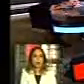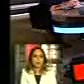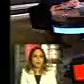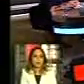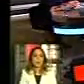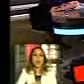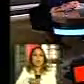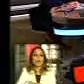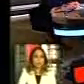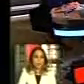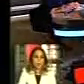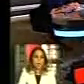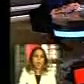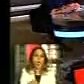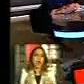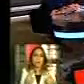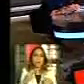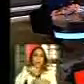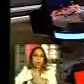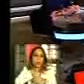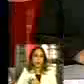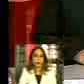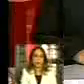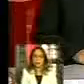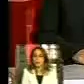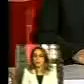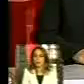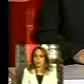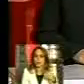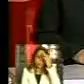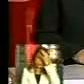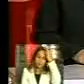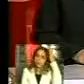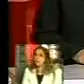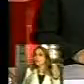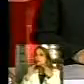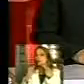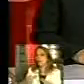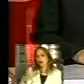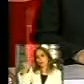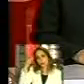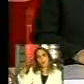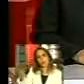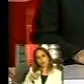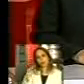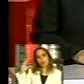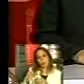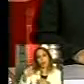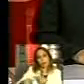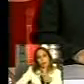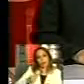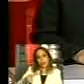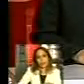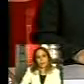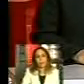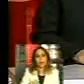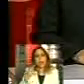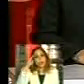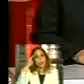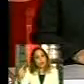להשפיע על המהות הזאת? תראה, אני מכיר את הנושא הזה הרבה שנים, ואני